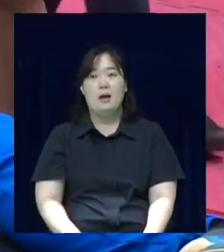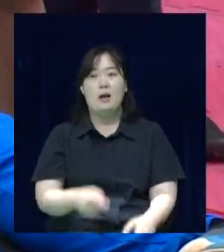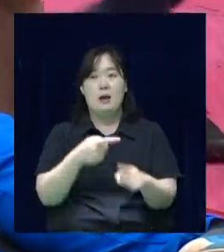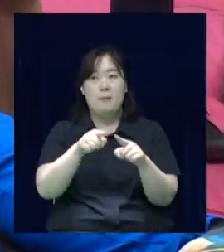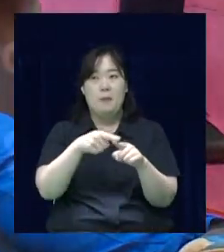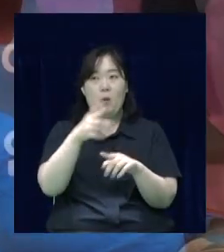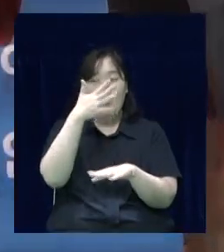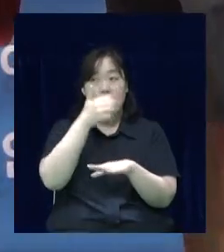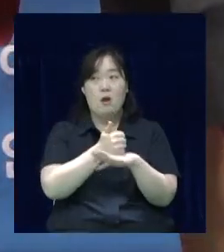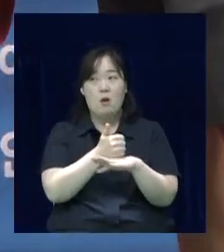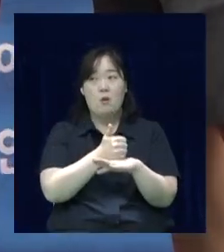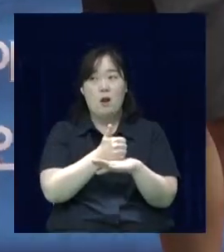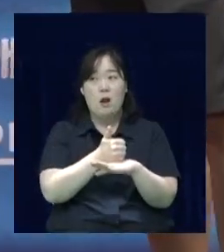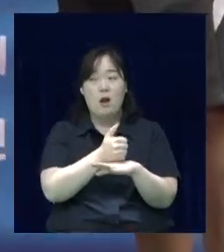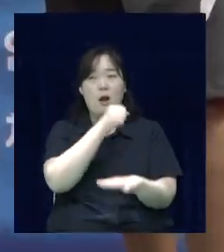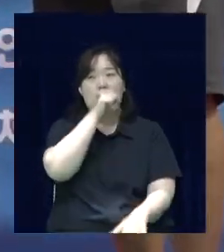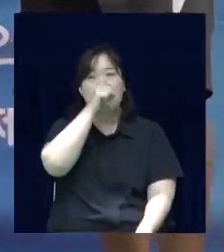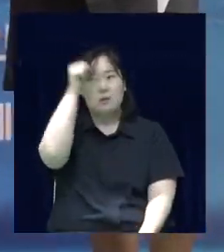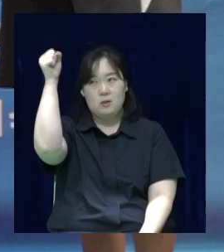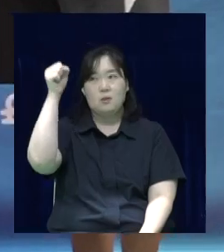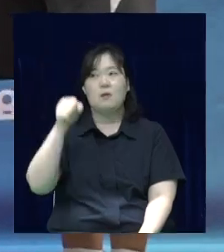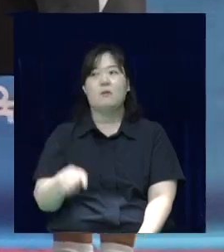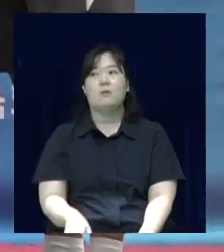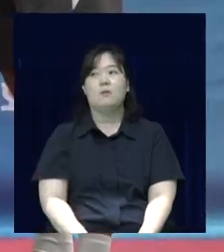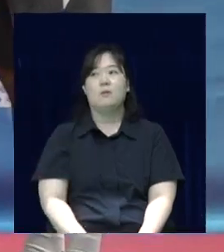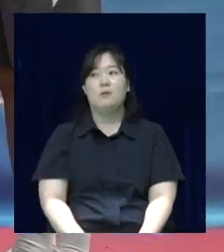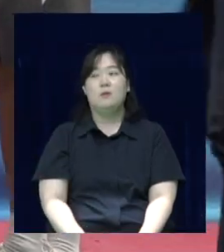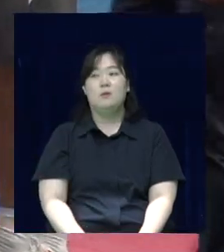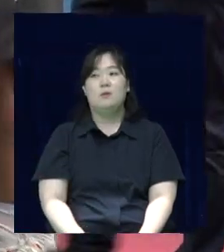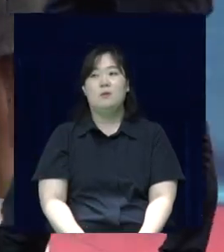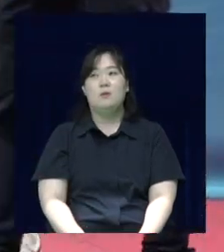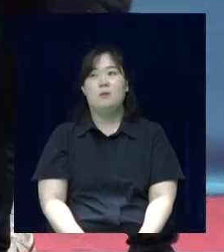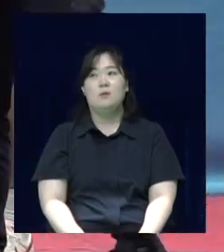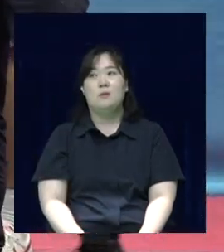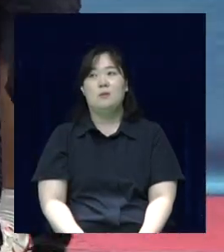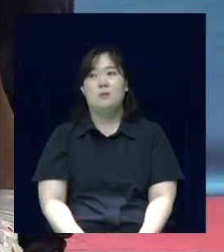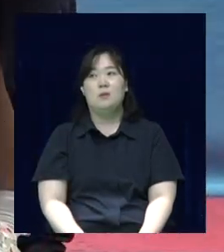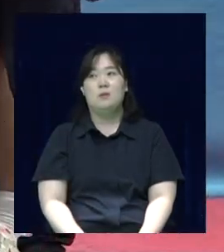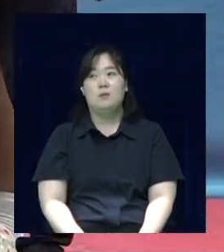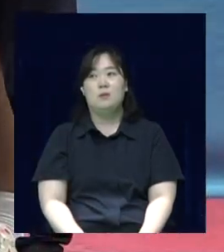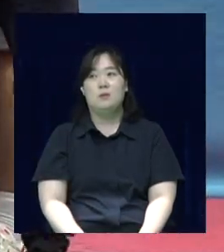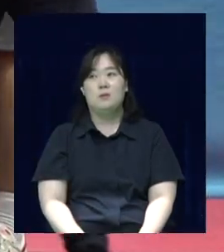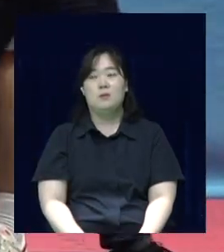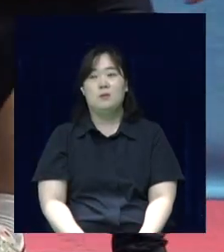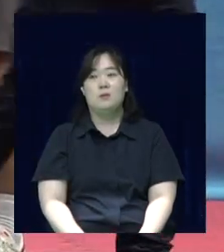심판 판정 3명의 심판 모두 성공을 선언했습니다.